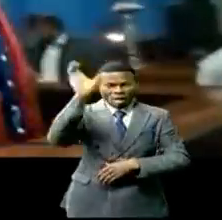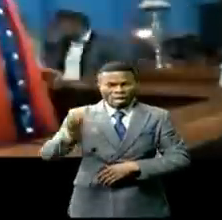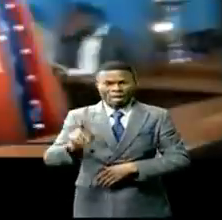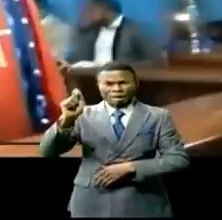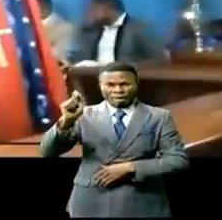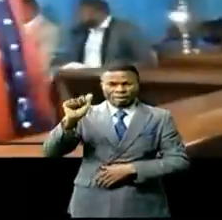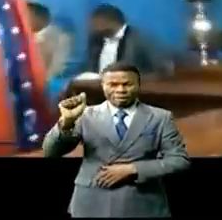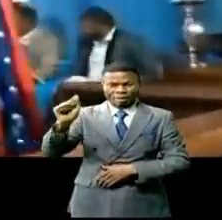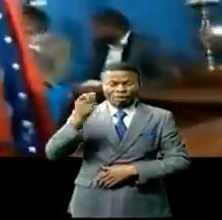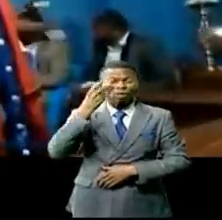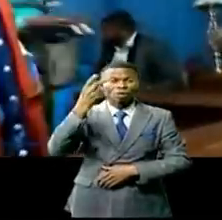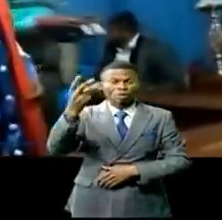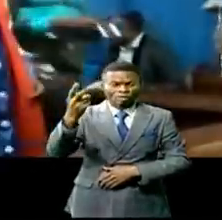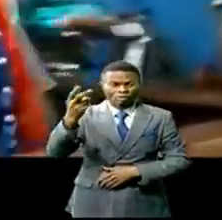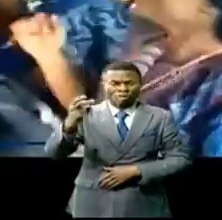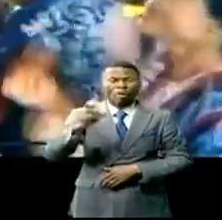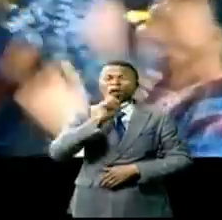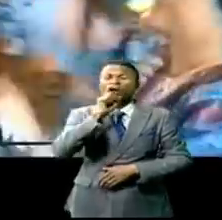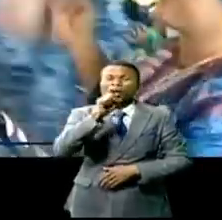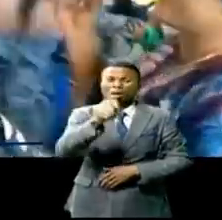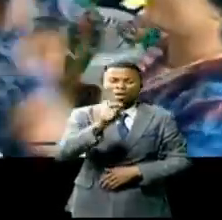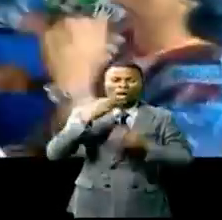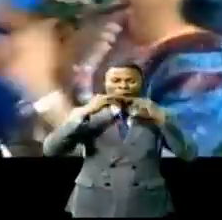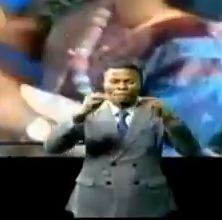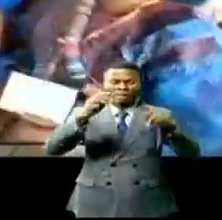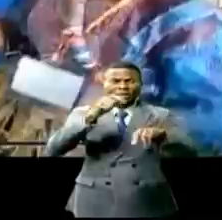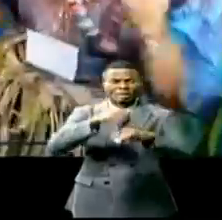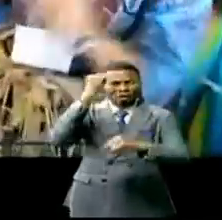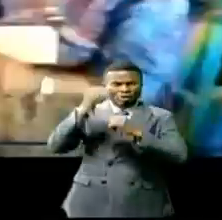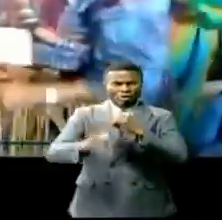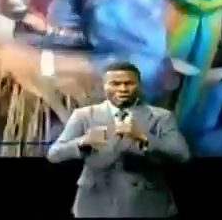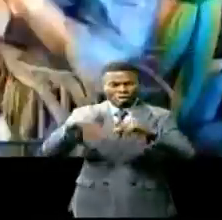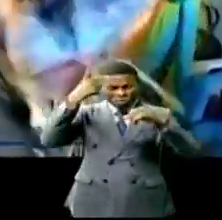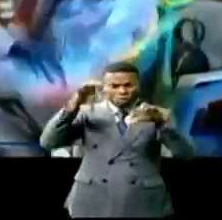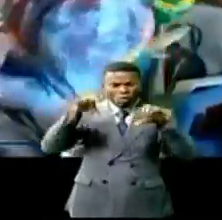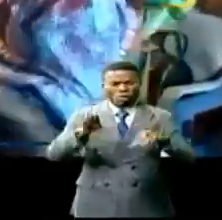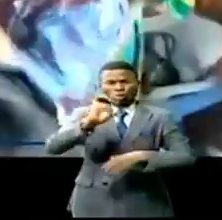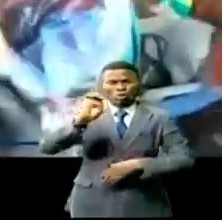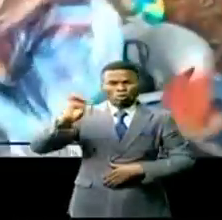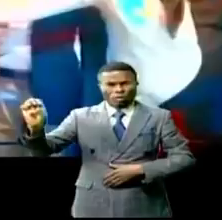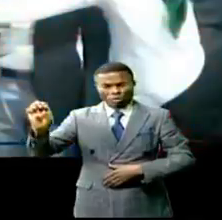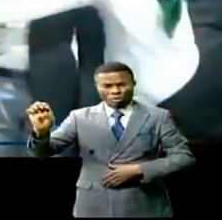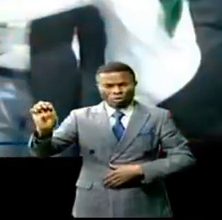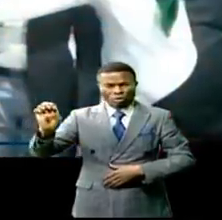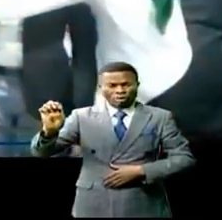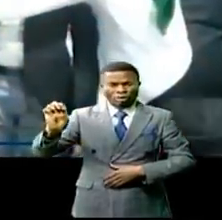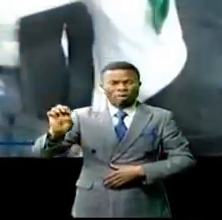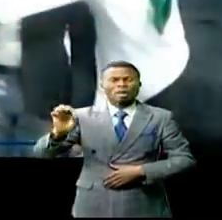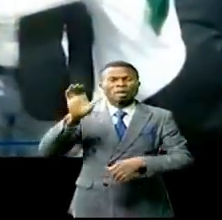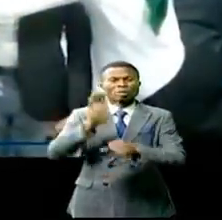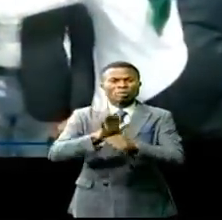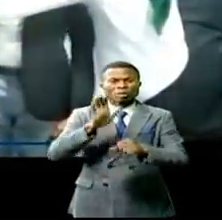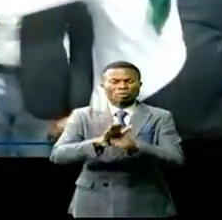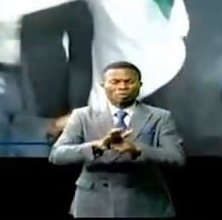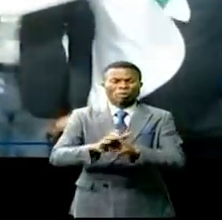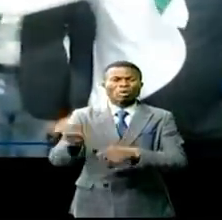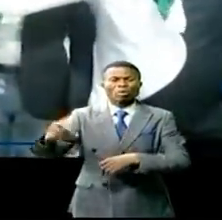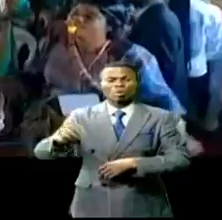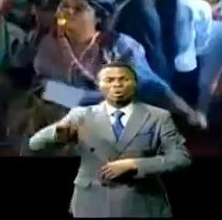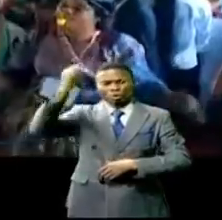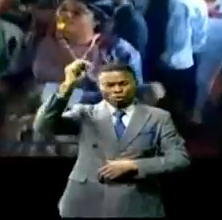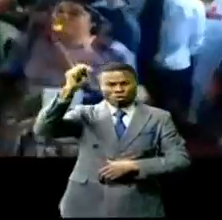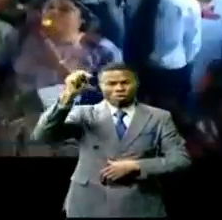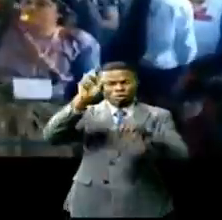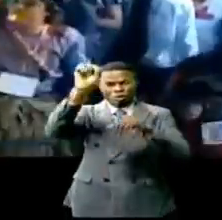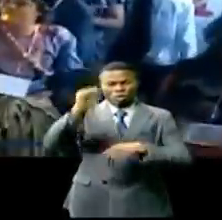vision de l'aigle du message du temps de la fin pour le congo est ceci comprend la grand orientale le nord et le